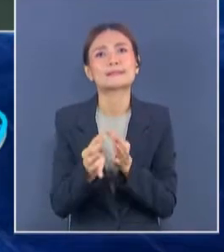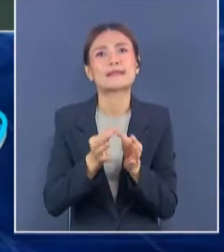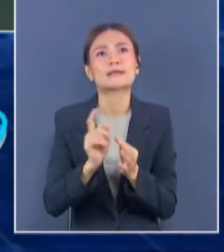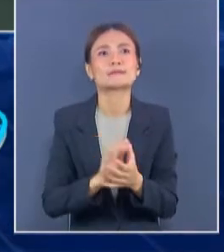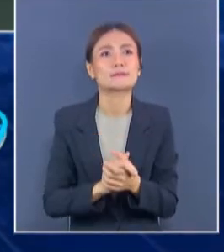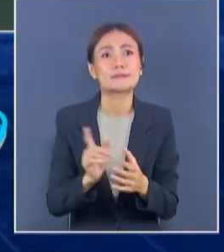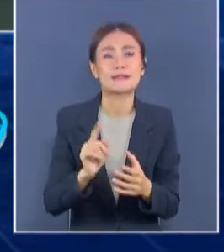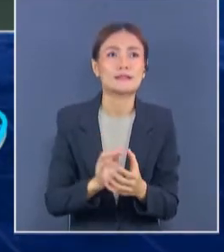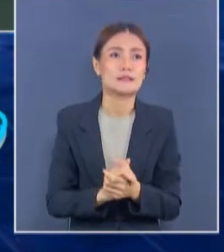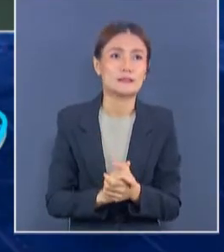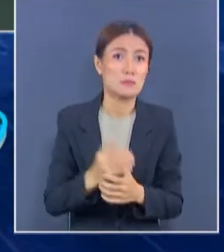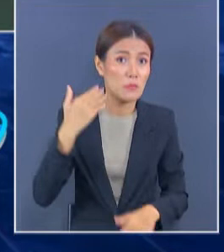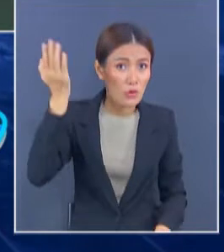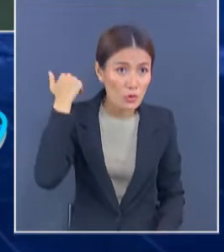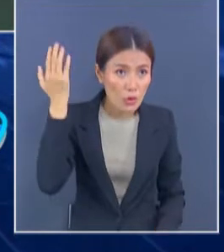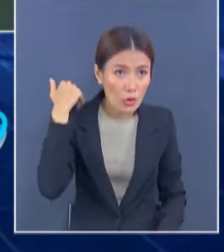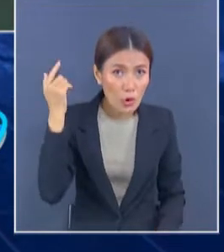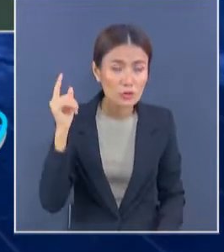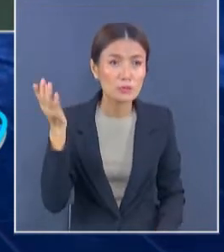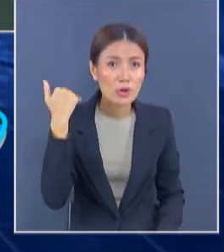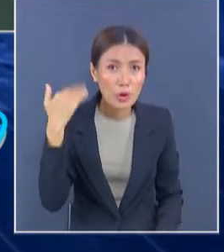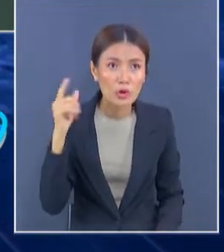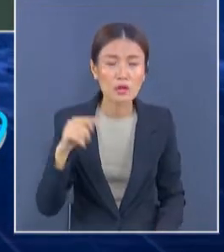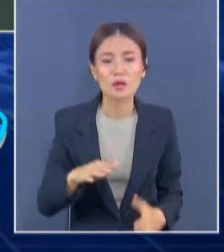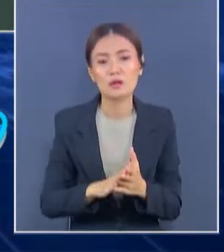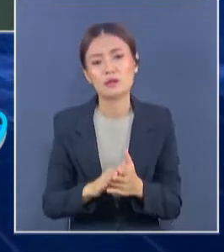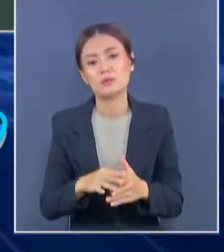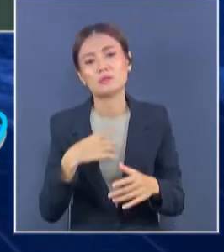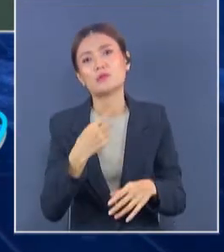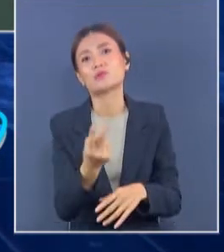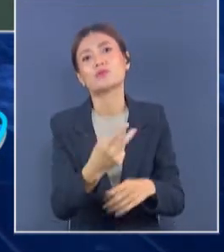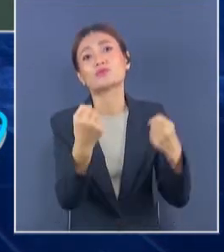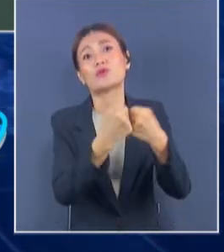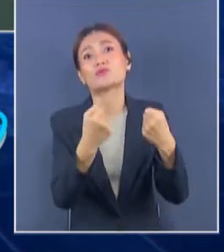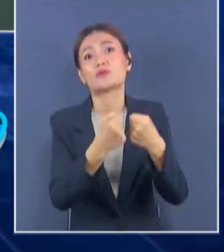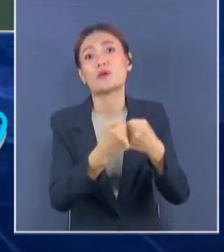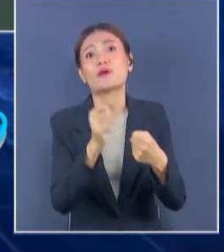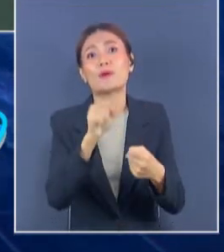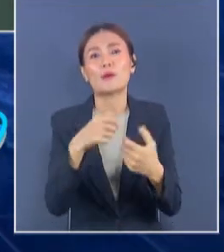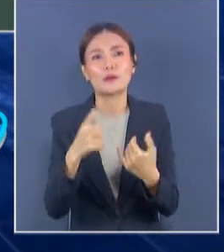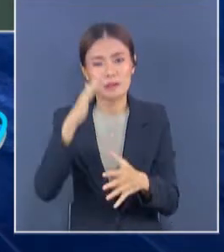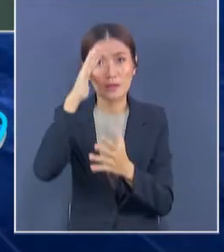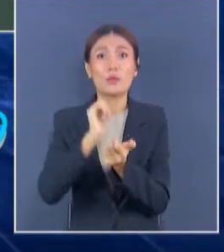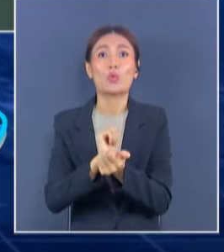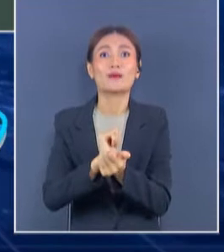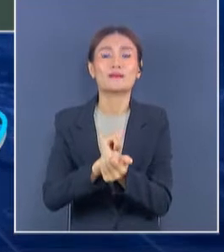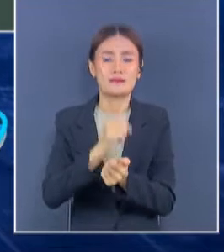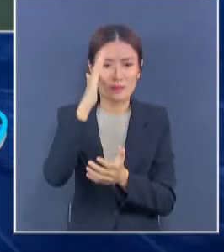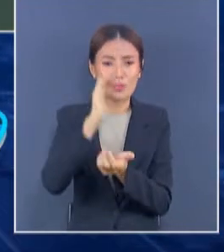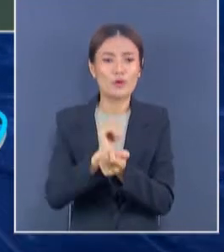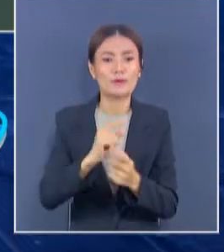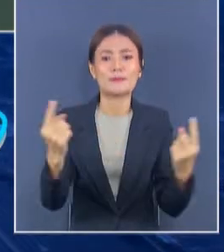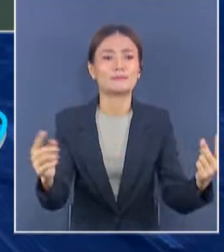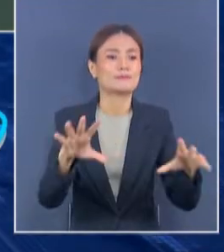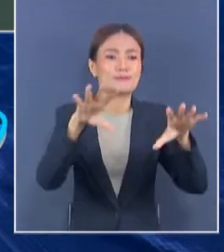นะครับกรณีที่มีคดีความเกิดขึ้นเป็นคู่กรณีก่อเหตุทำร้ายร่างกายกันในขั้นตอนของคดีและก็มีการไกล่เกลี่ยแล้ว